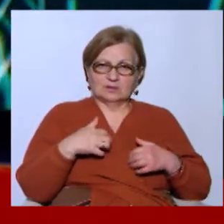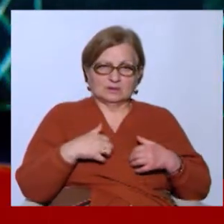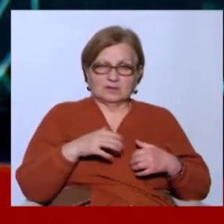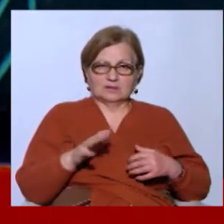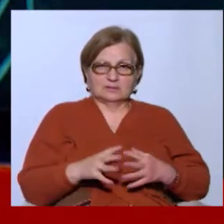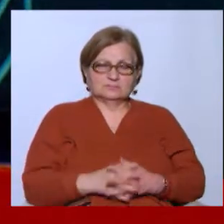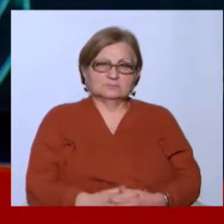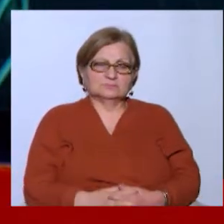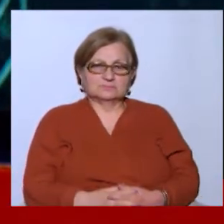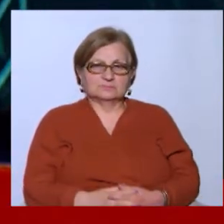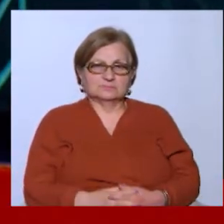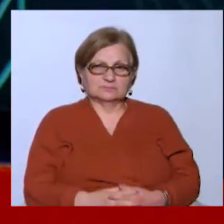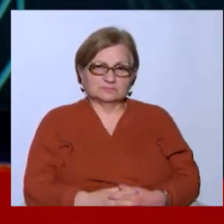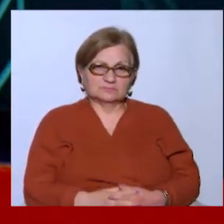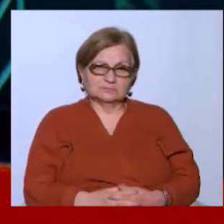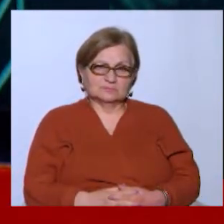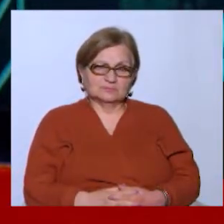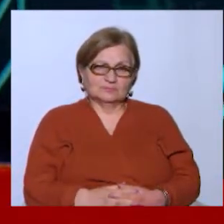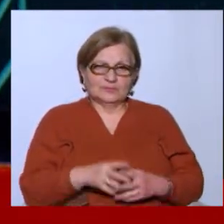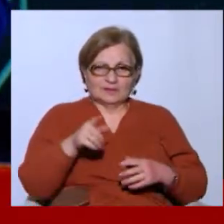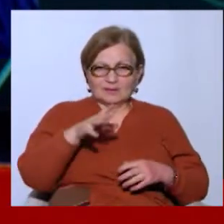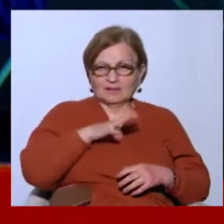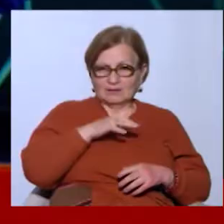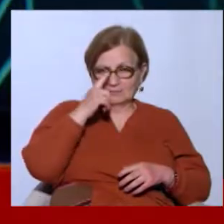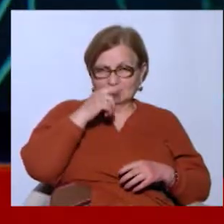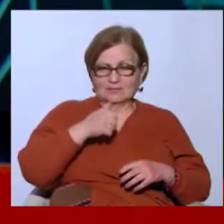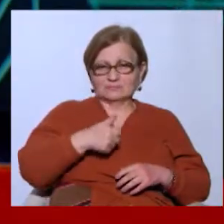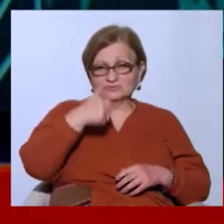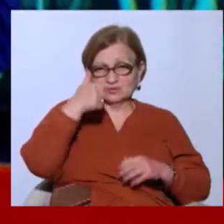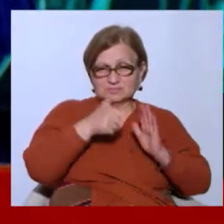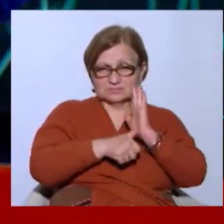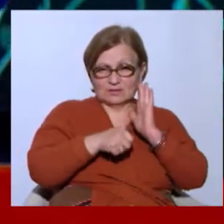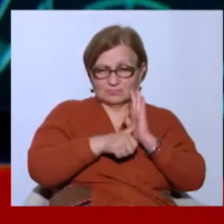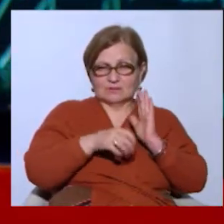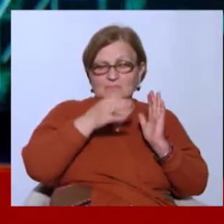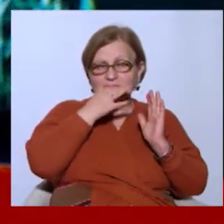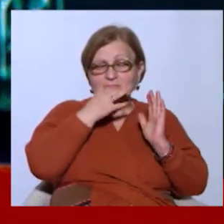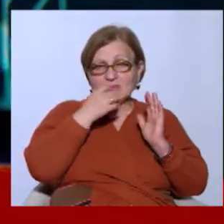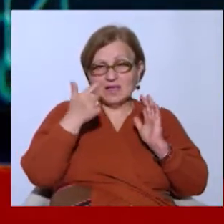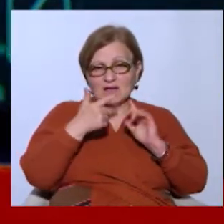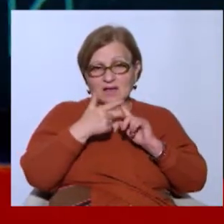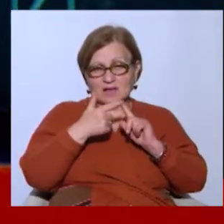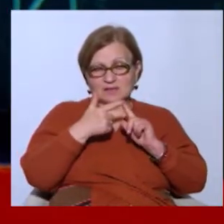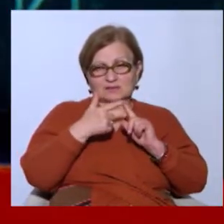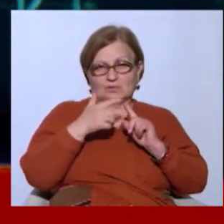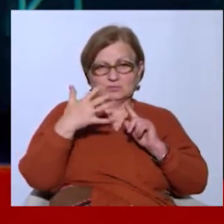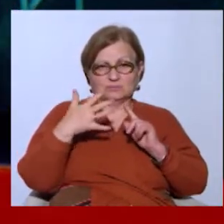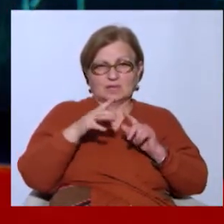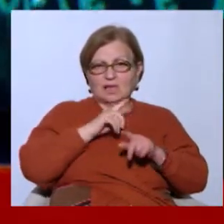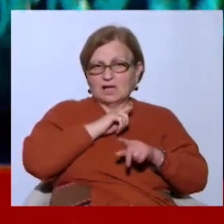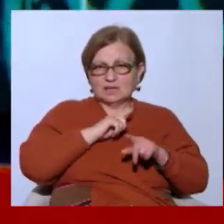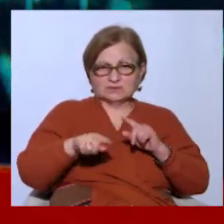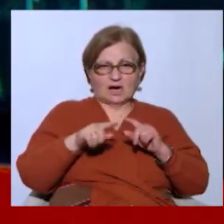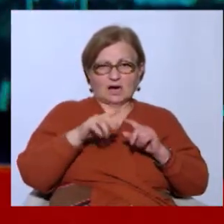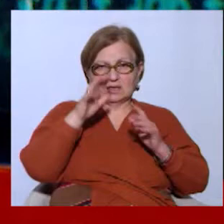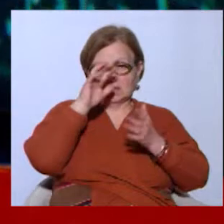აჩქარდეთ. აი ეს ეტაპები გაიარეთ. ჯერ 60 ლარი, მერე 5 ლარი. ერთბაშად არ გამოაკლოთ, არ